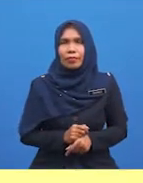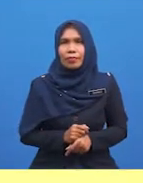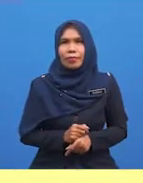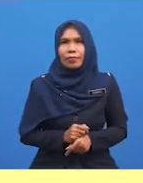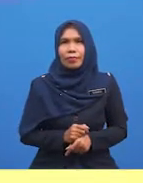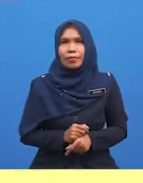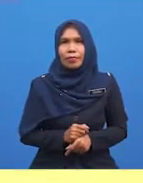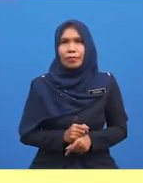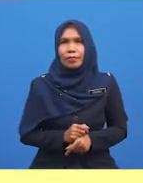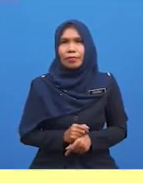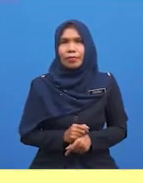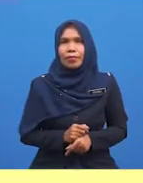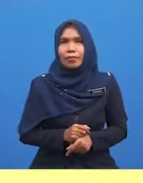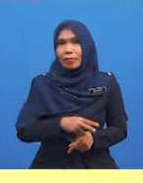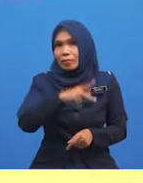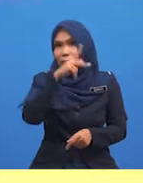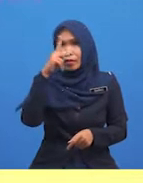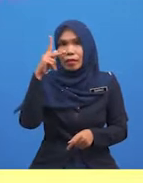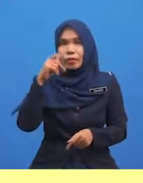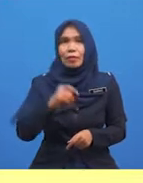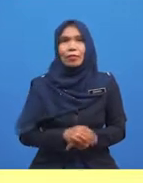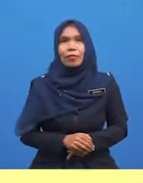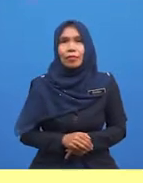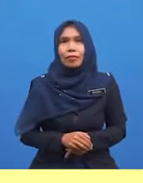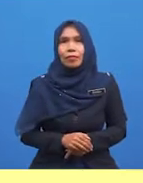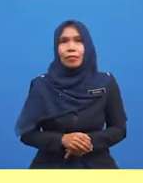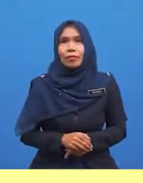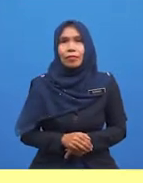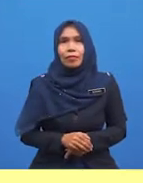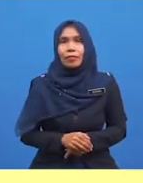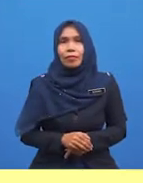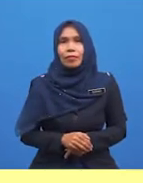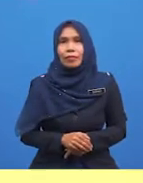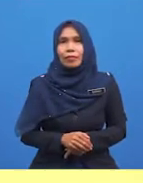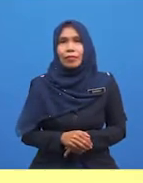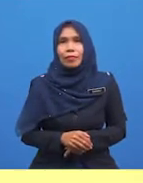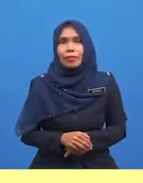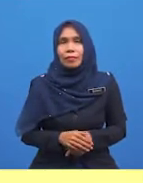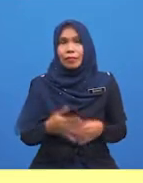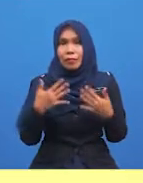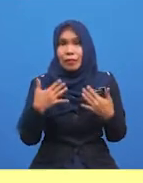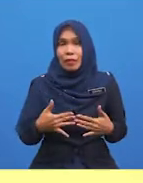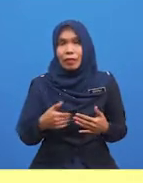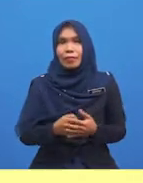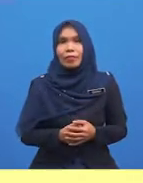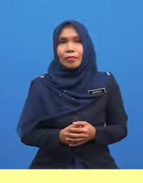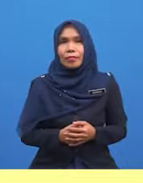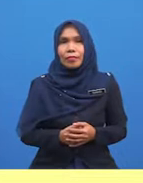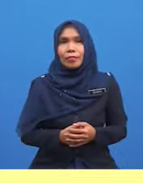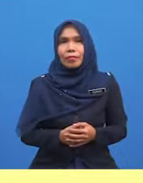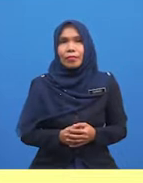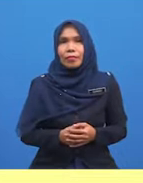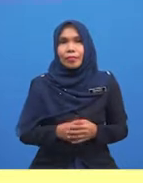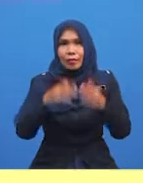pentadbiran, badan perundangan dan badan kehakiman dalam sistem dan struktur